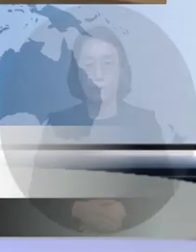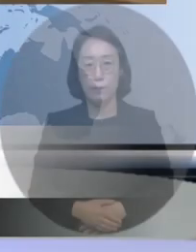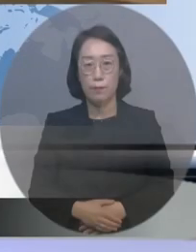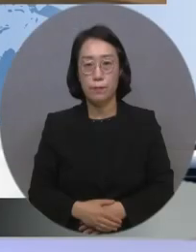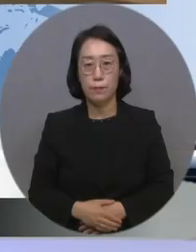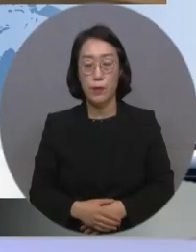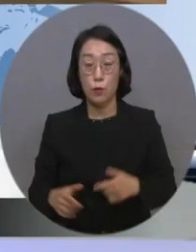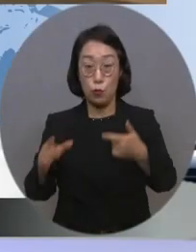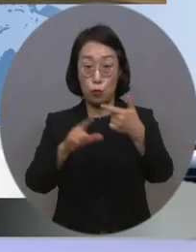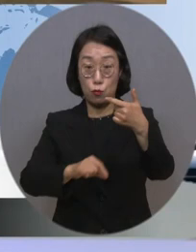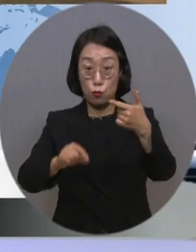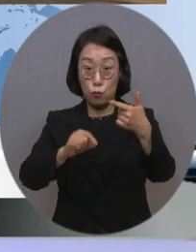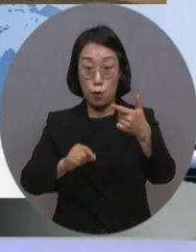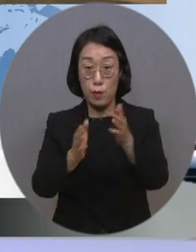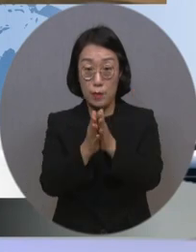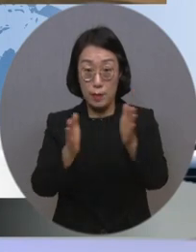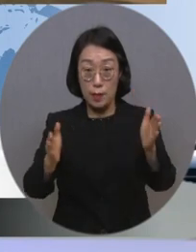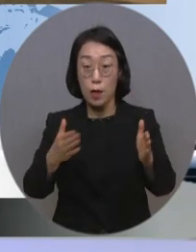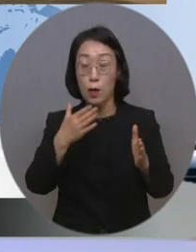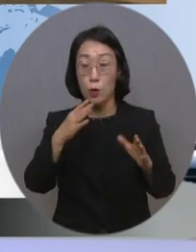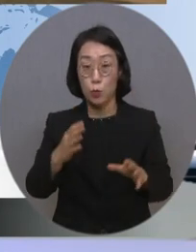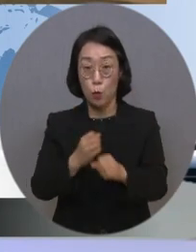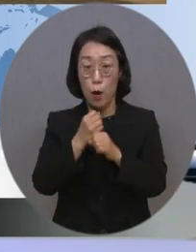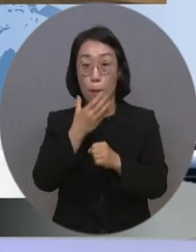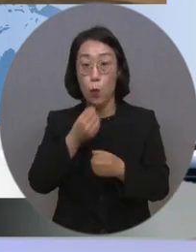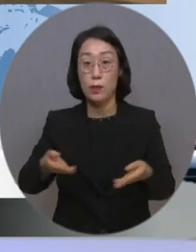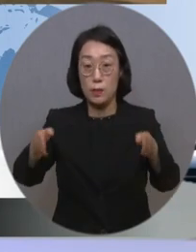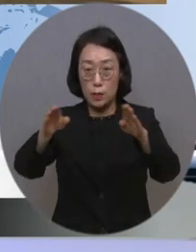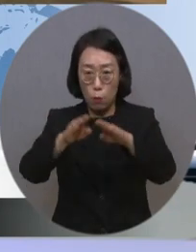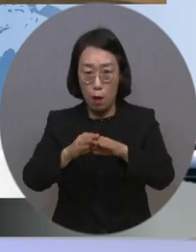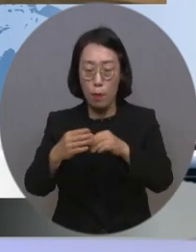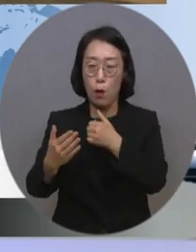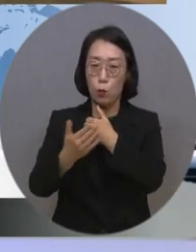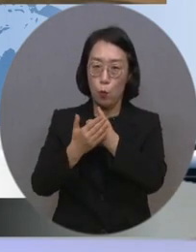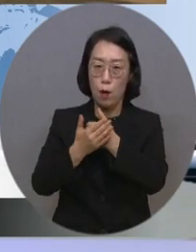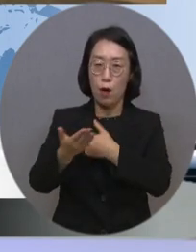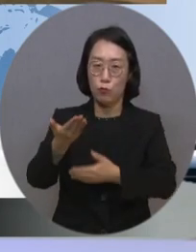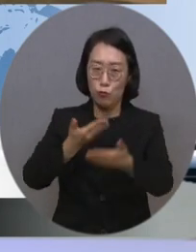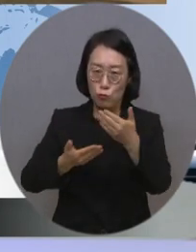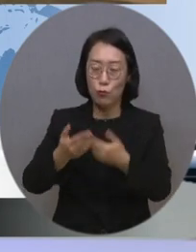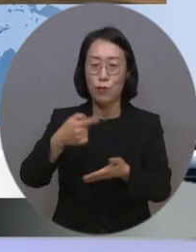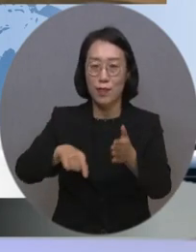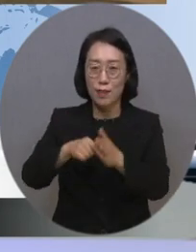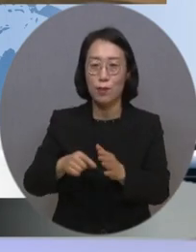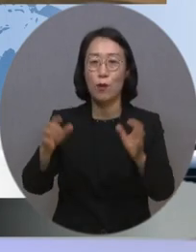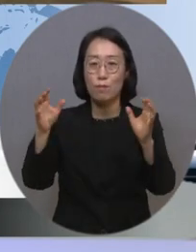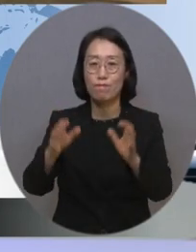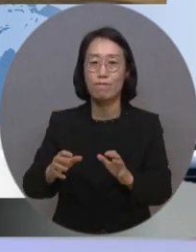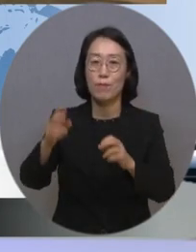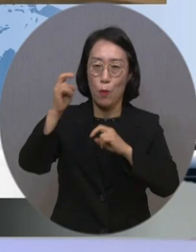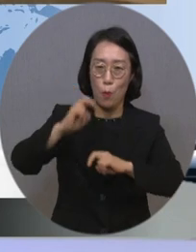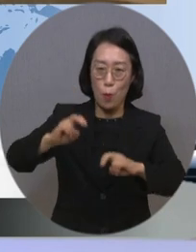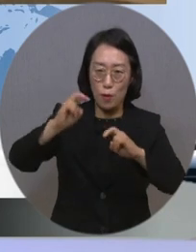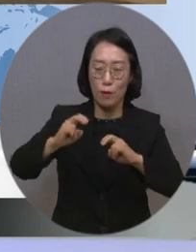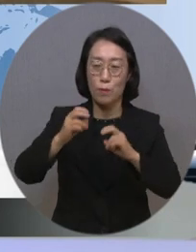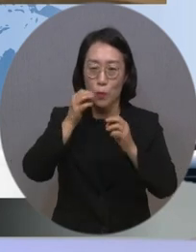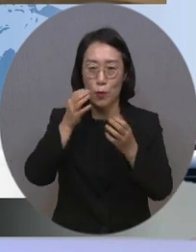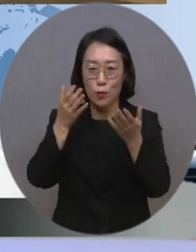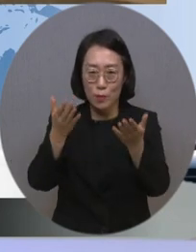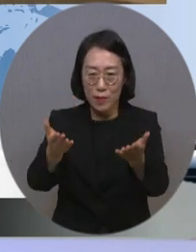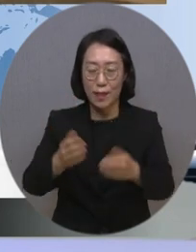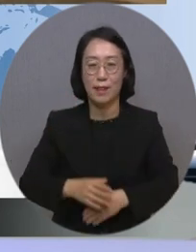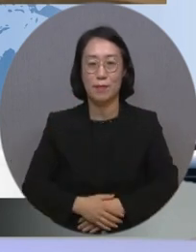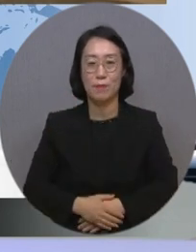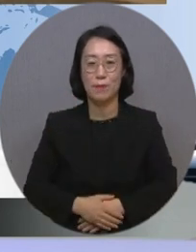지난해 6월에 개관한 종합복지관이 후원자들에게 감사한 마음을 담은 무대를 준비했습니다. 따뜻한 현장 소식